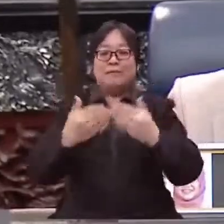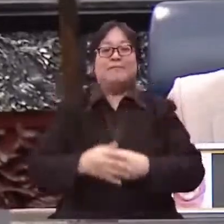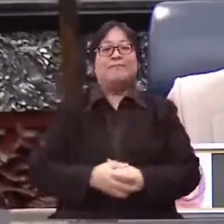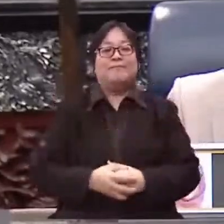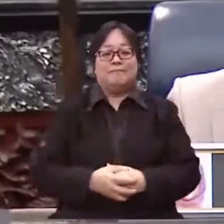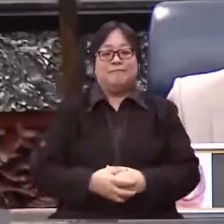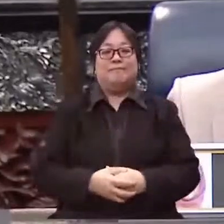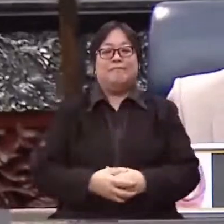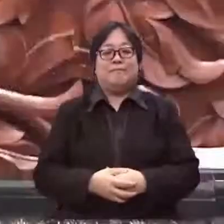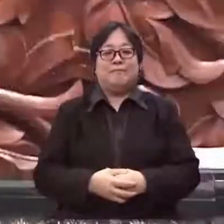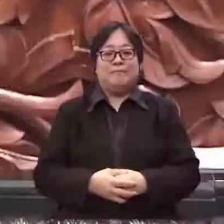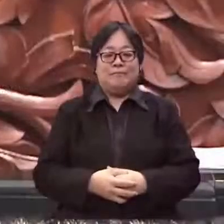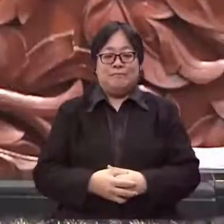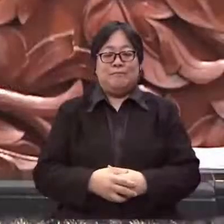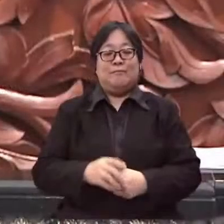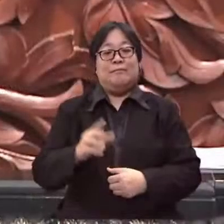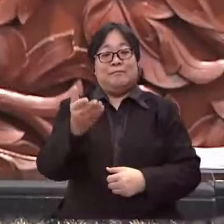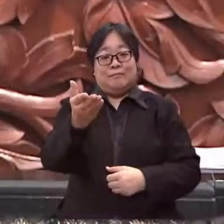kasih